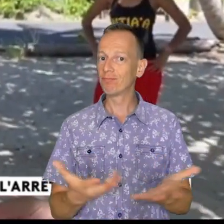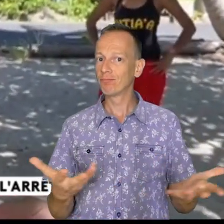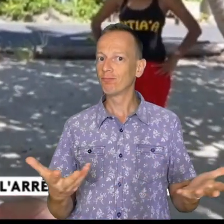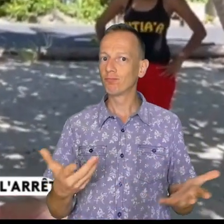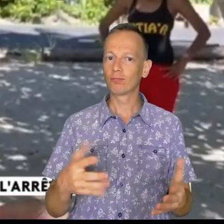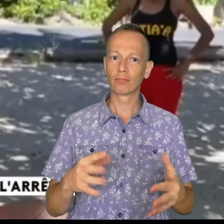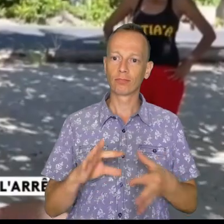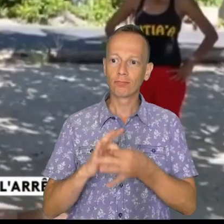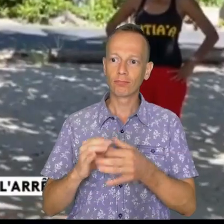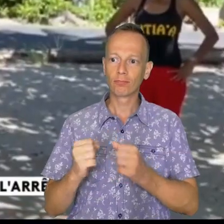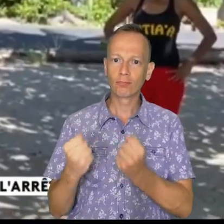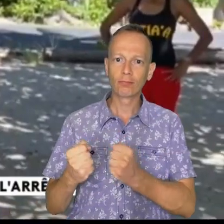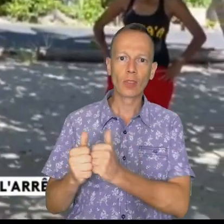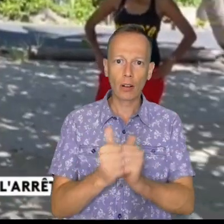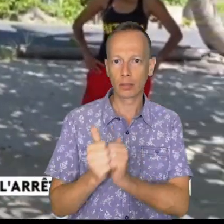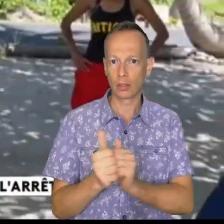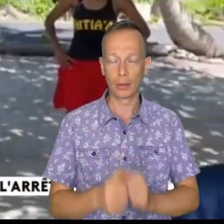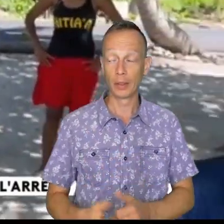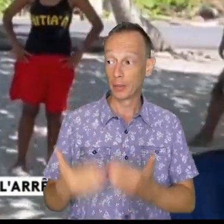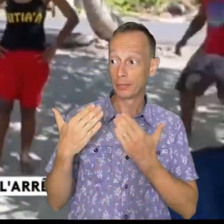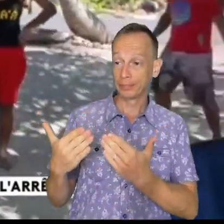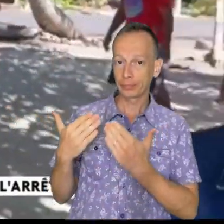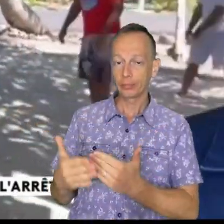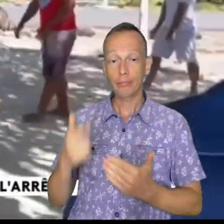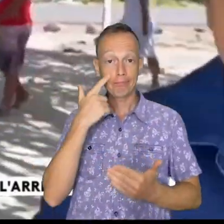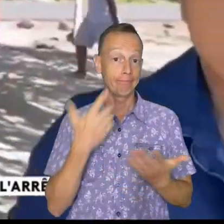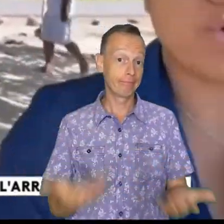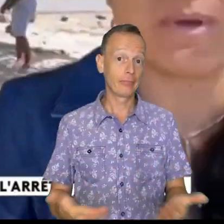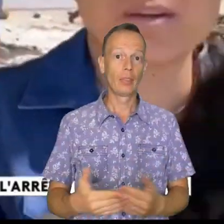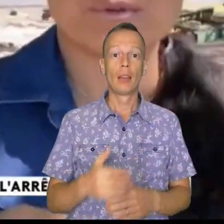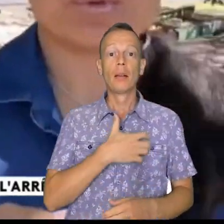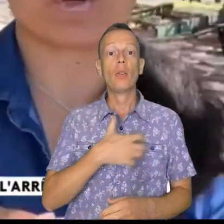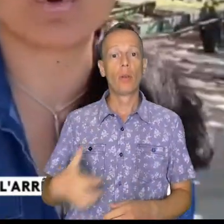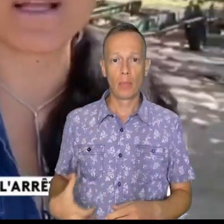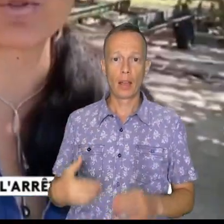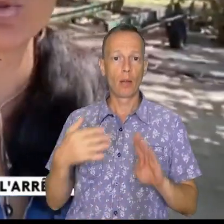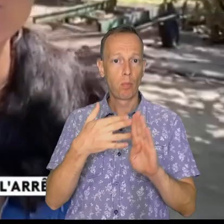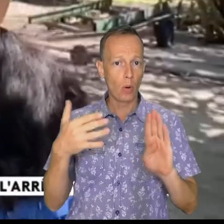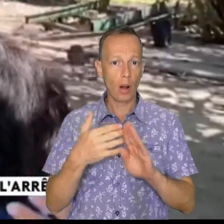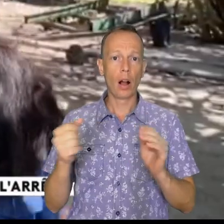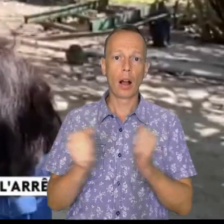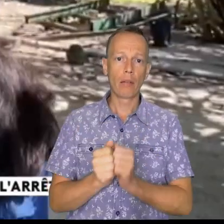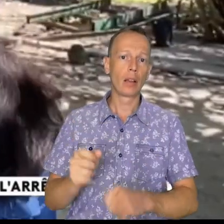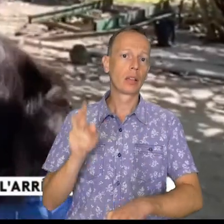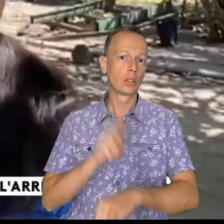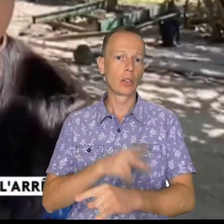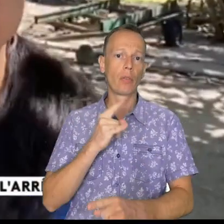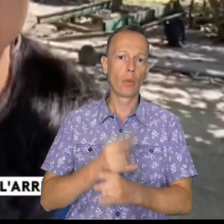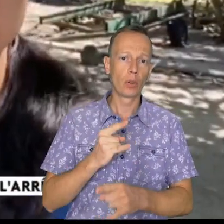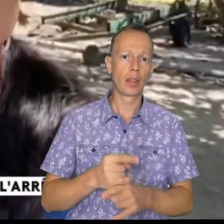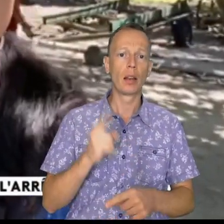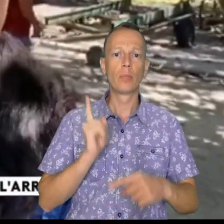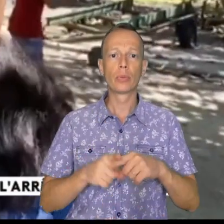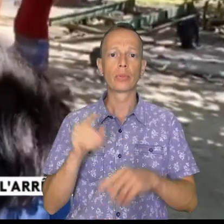on a réuni nos forces. Merci. Merci beaucoup Mouéré. Donc voilà Chiquita, actuellement le maire de Bora Bora Gaston Tongson tient une réunion de crise avec